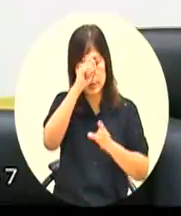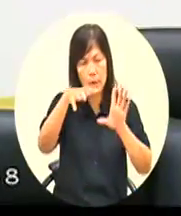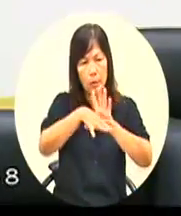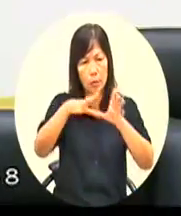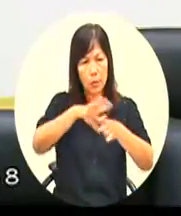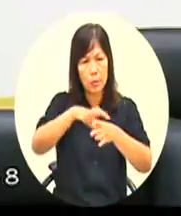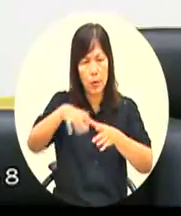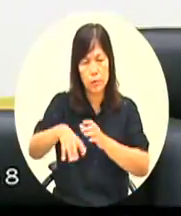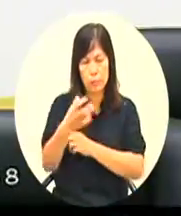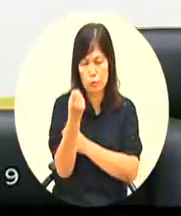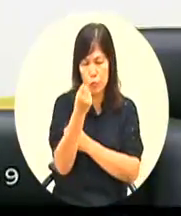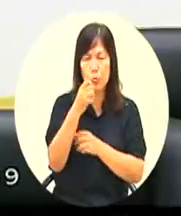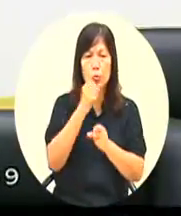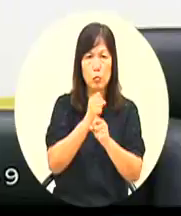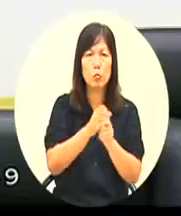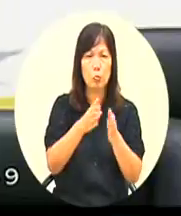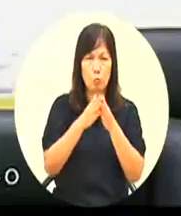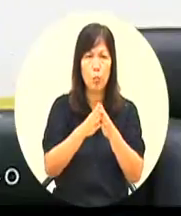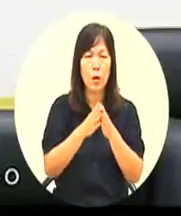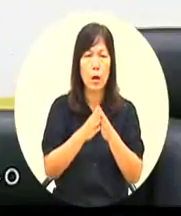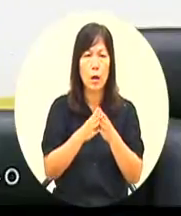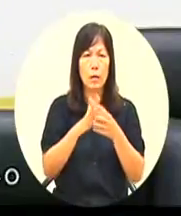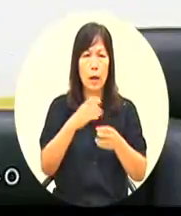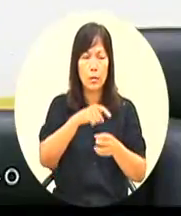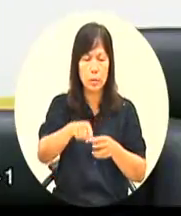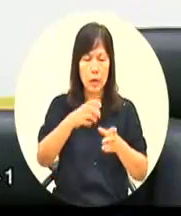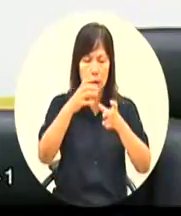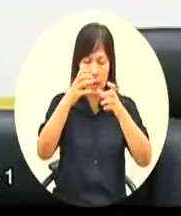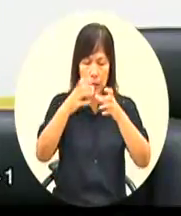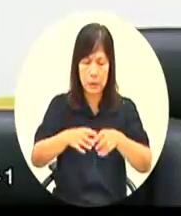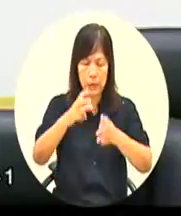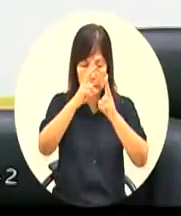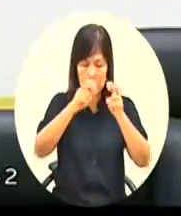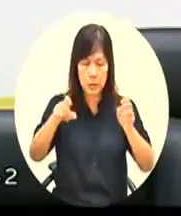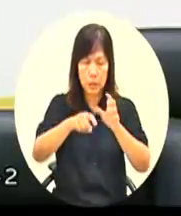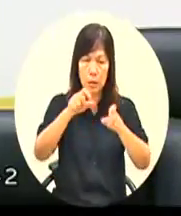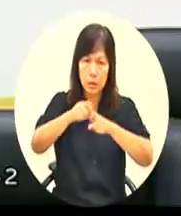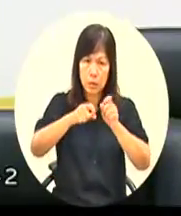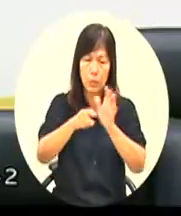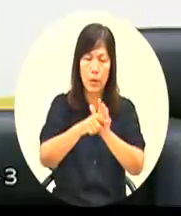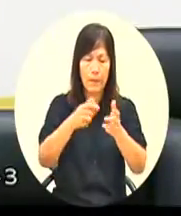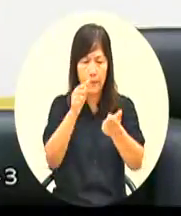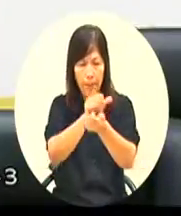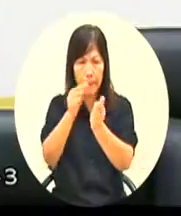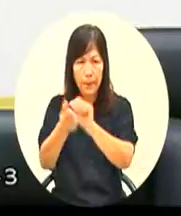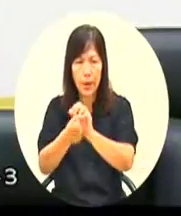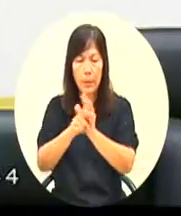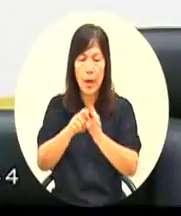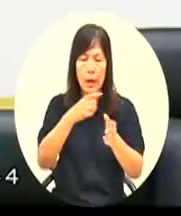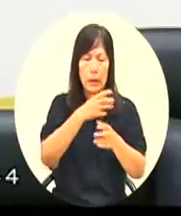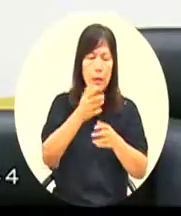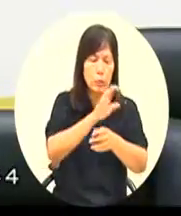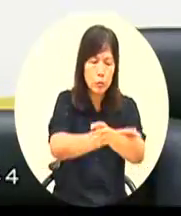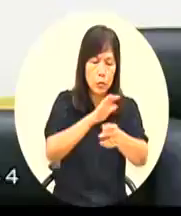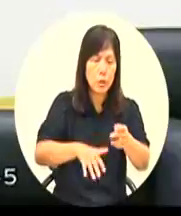极的态度嘛，就是说现在又有这个建成计划，我觉得这样相辅相成，一次把左营的观光做起来是非常的好。